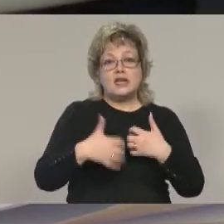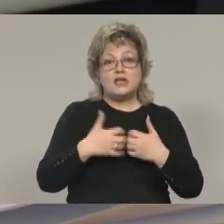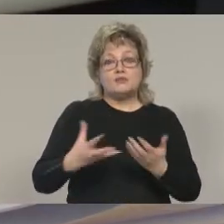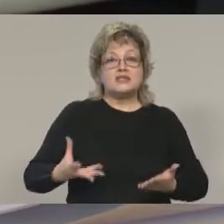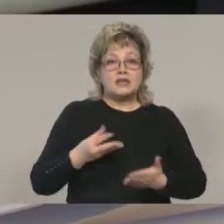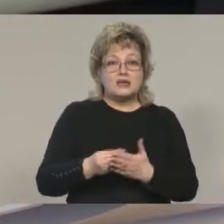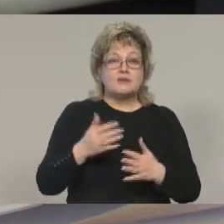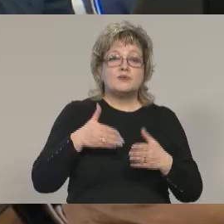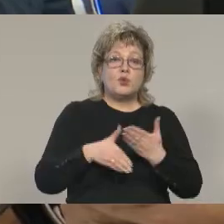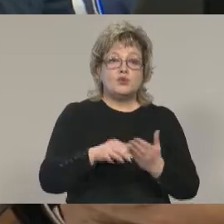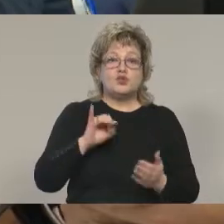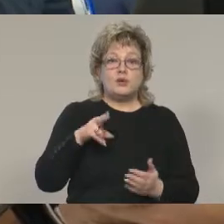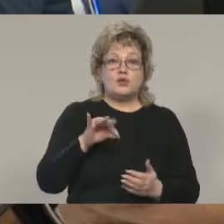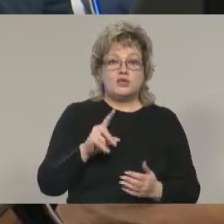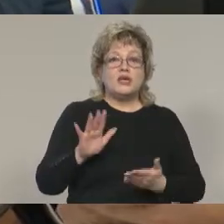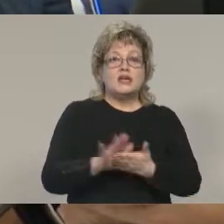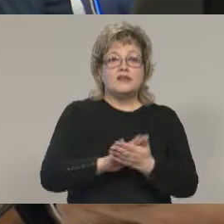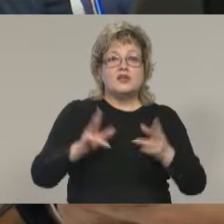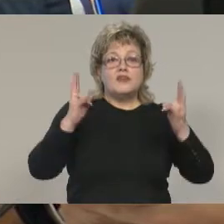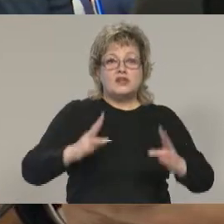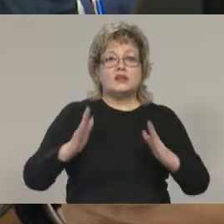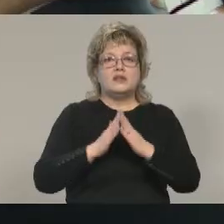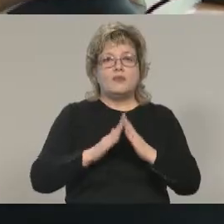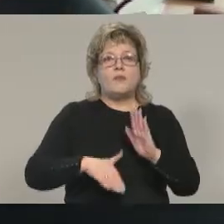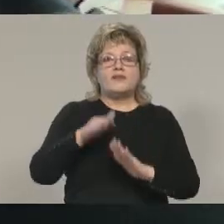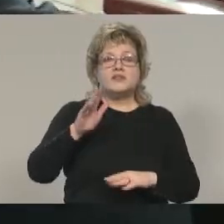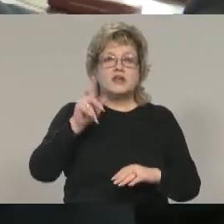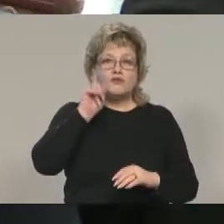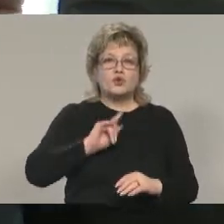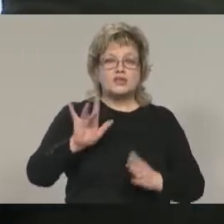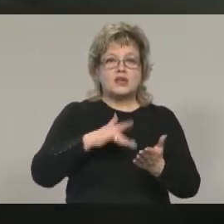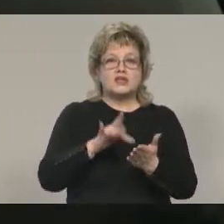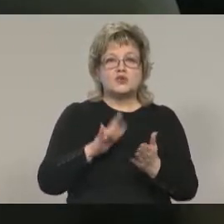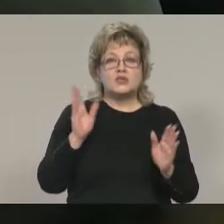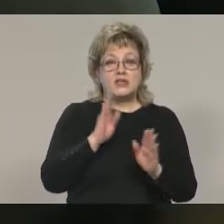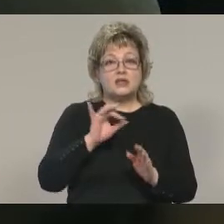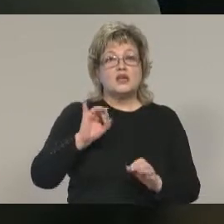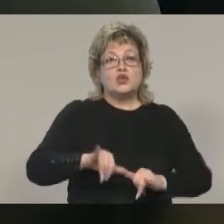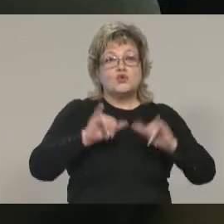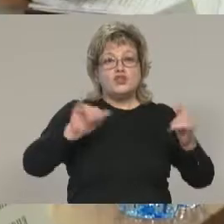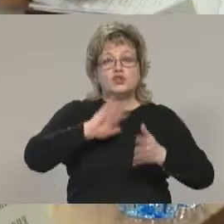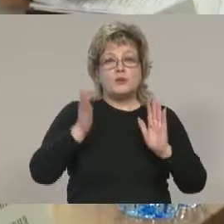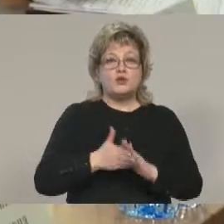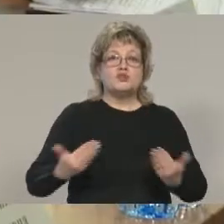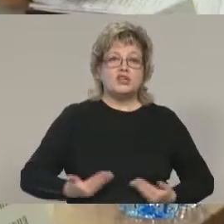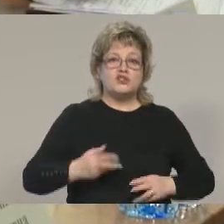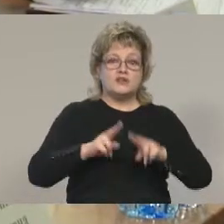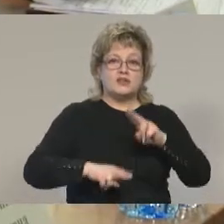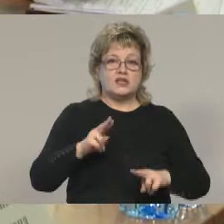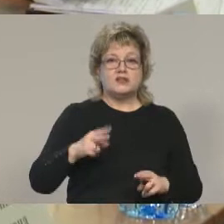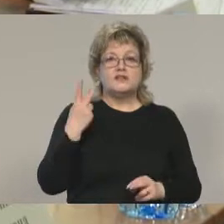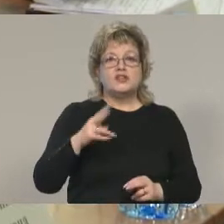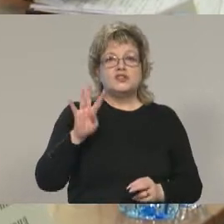достатком с помощью ипотеки, ликвидировать аварийные дома, повысить комфортность городской среды и увеличить объем жилищного